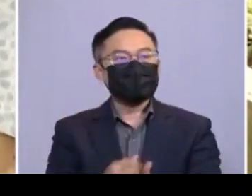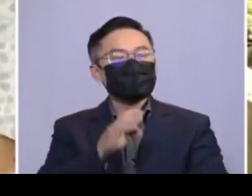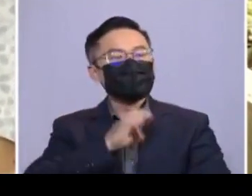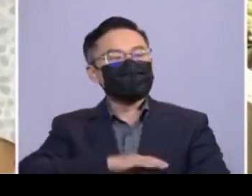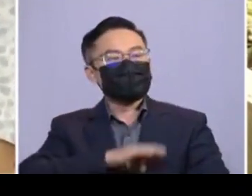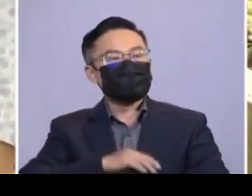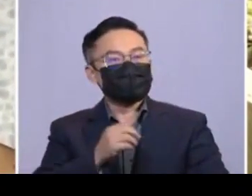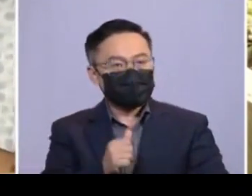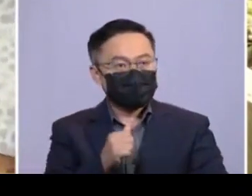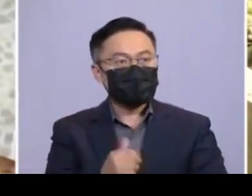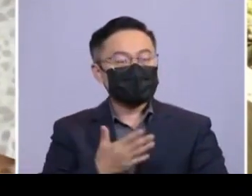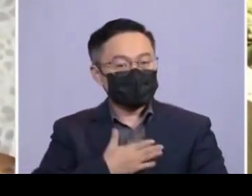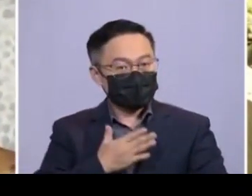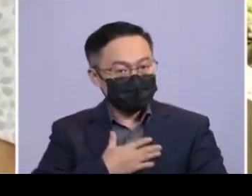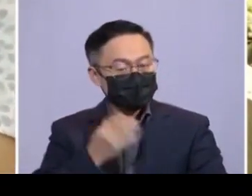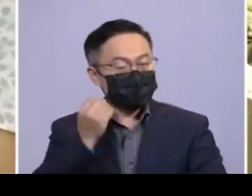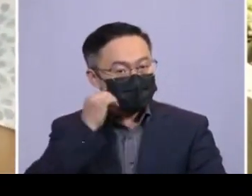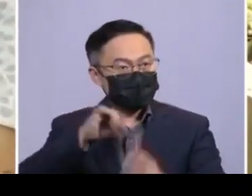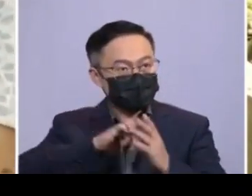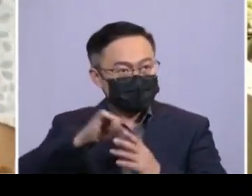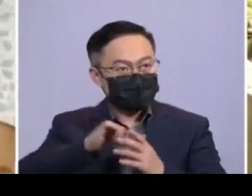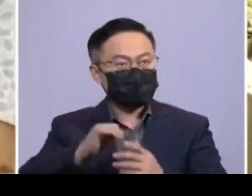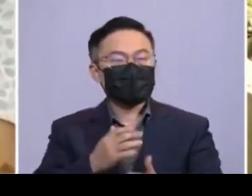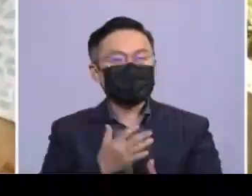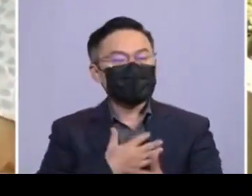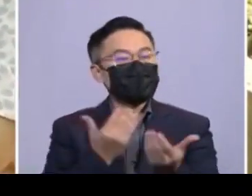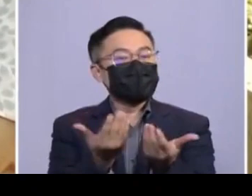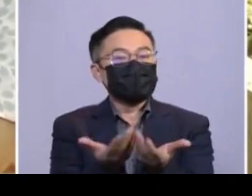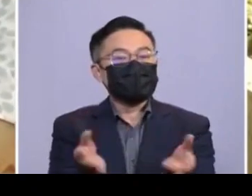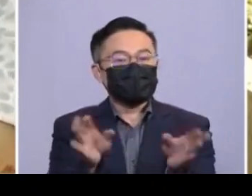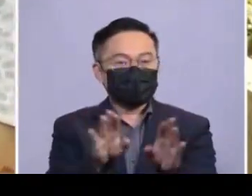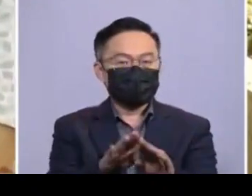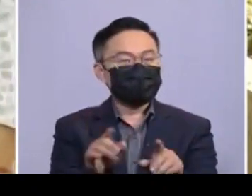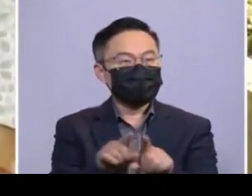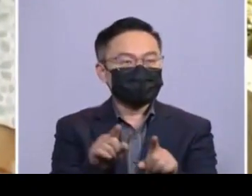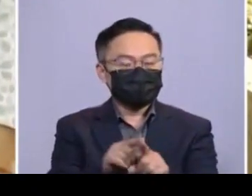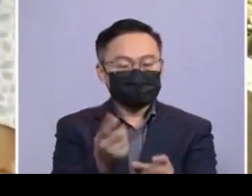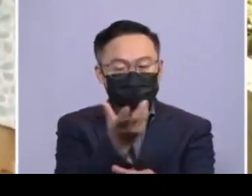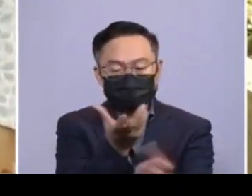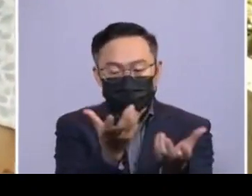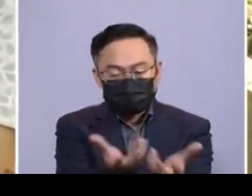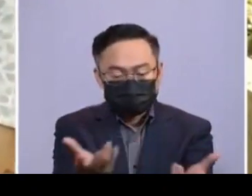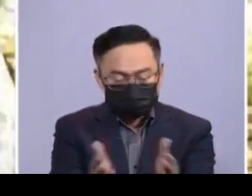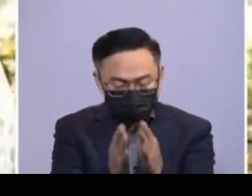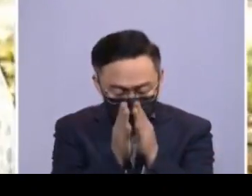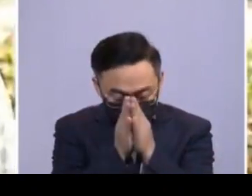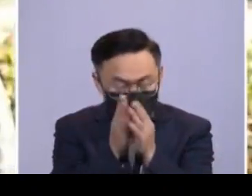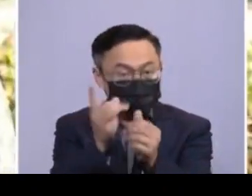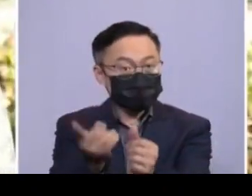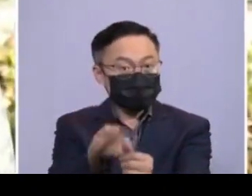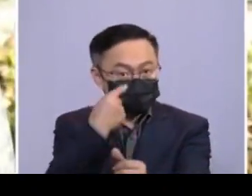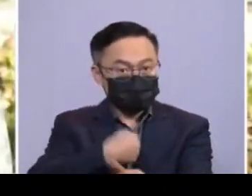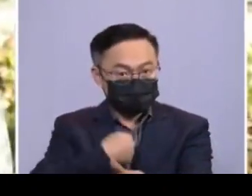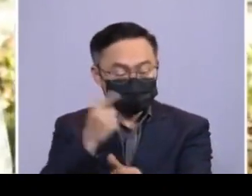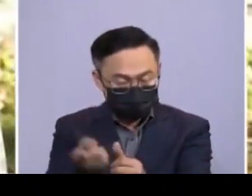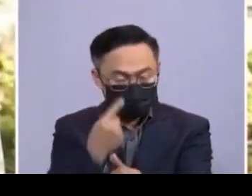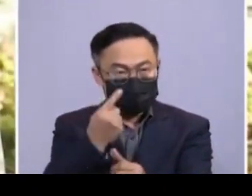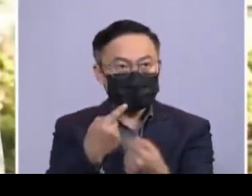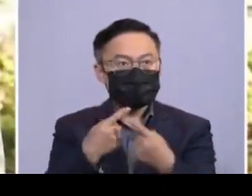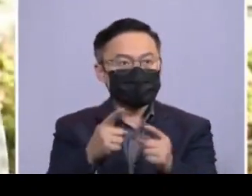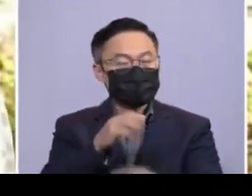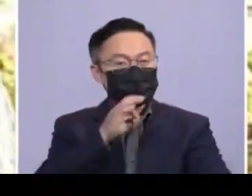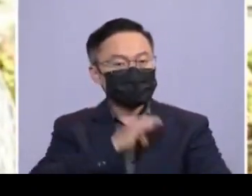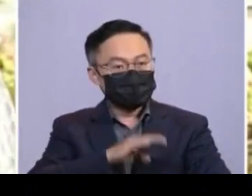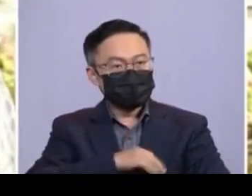อีกครั้งนี้ก็เป็นชาวเชียงใหม่ค่ะก็ได้ร่วมร่วมพิธียอสวยไว้สามเป็นปีแรกค่ะมันก็คือเป็นเสน่ห์อย่างหนึ่ง